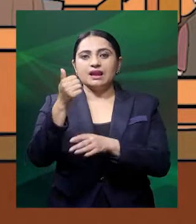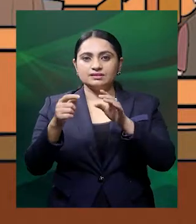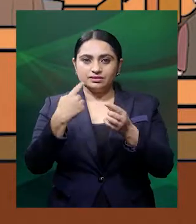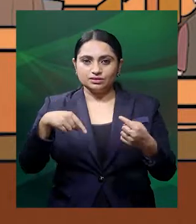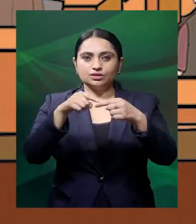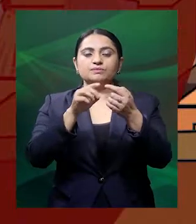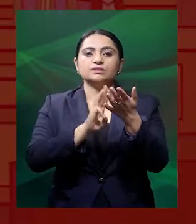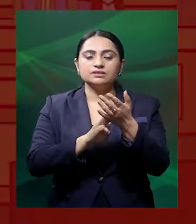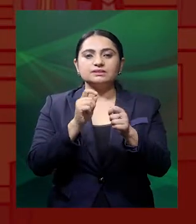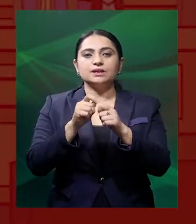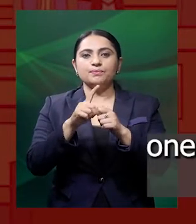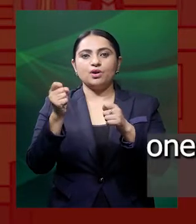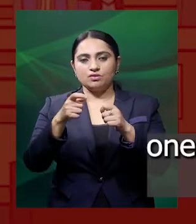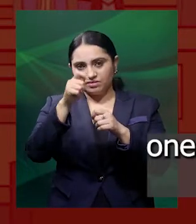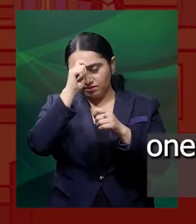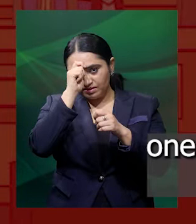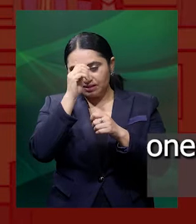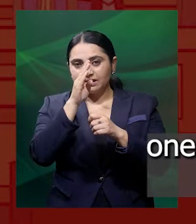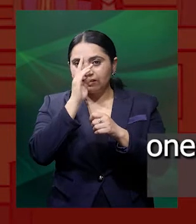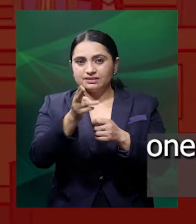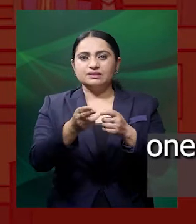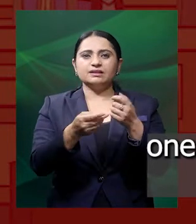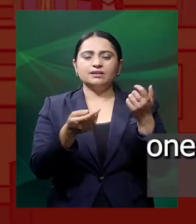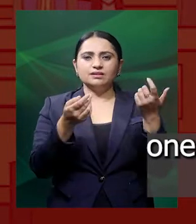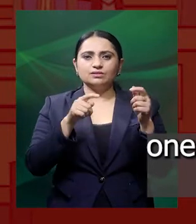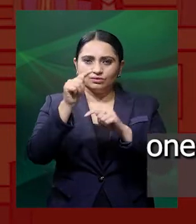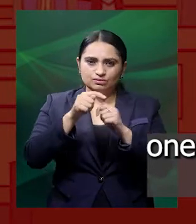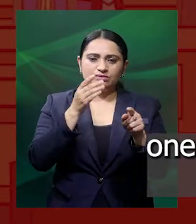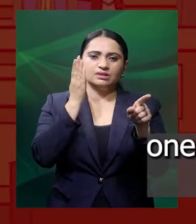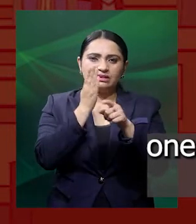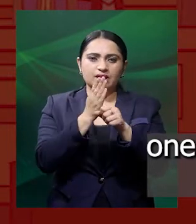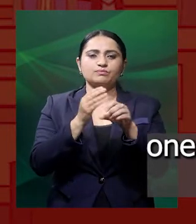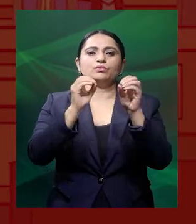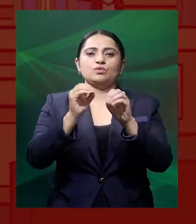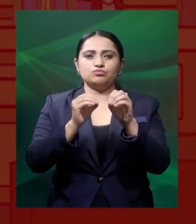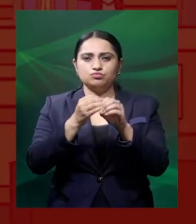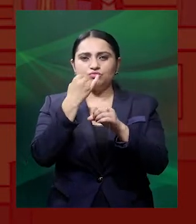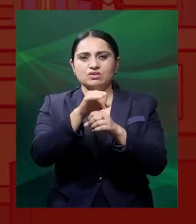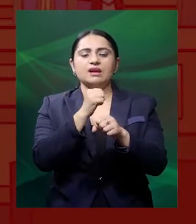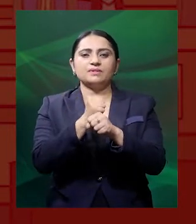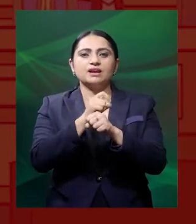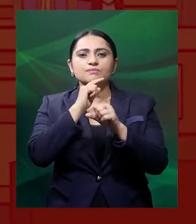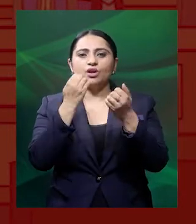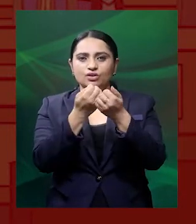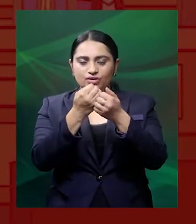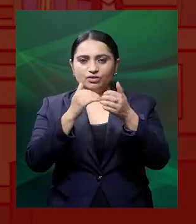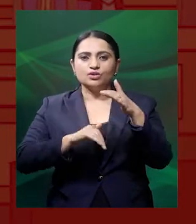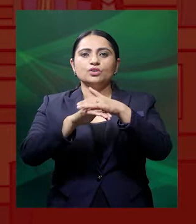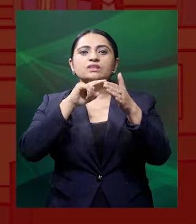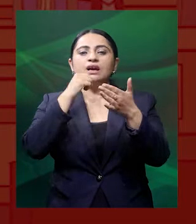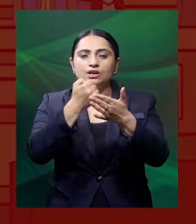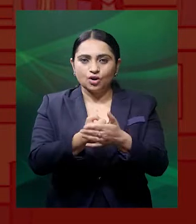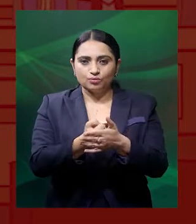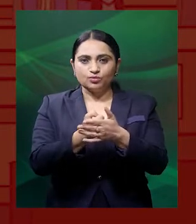राष्ट्रिय सभाको सदस्य हुनका लागि नैतिक पतन देखिने फौजदारी कसुरमा सजाय नपाएको, कुनै संघीय कानूनले अयोग्य